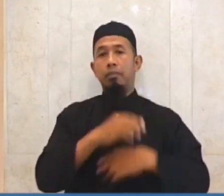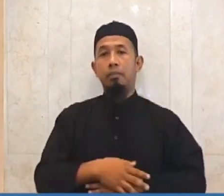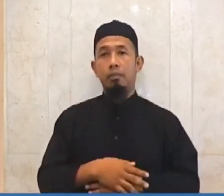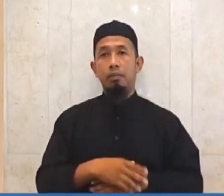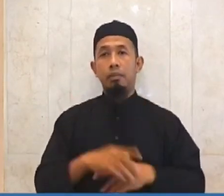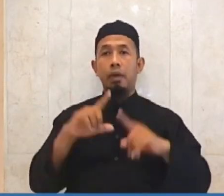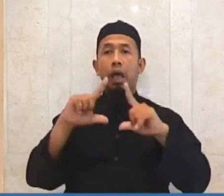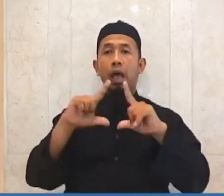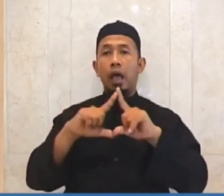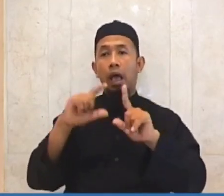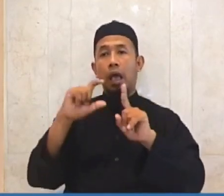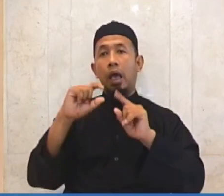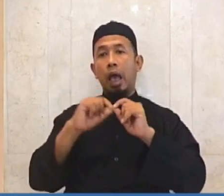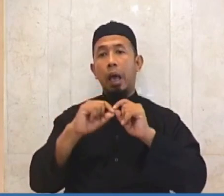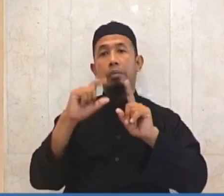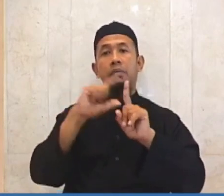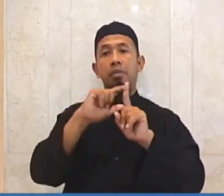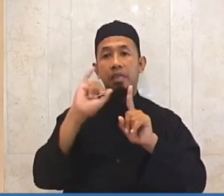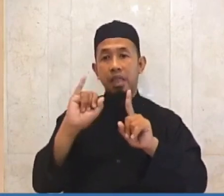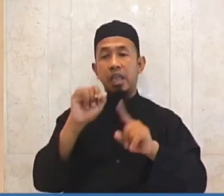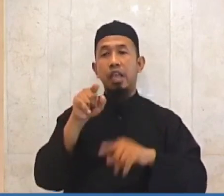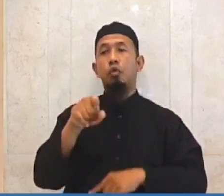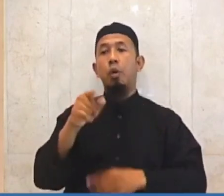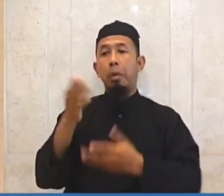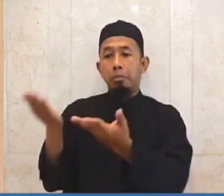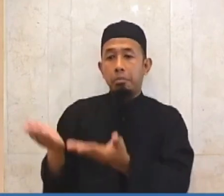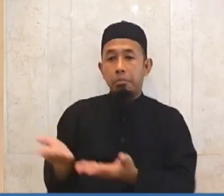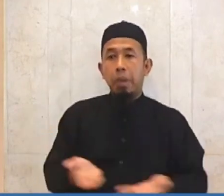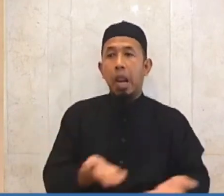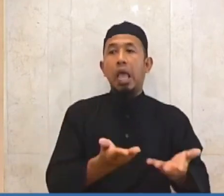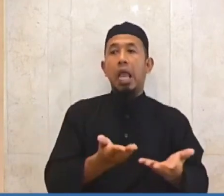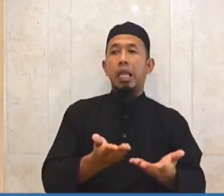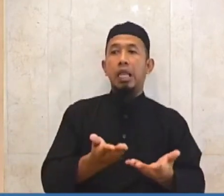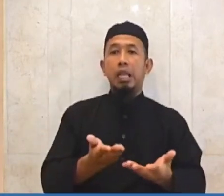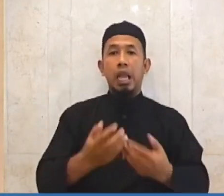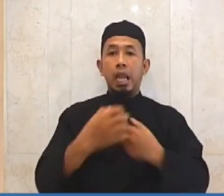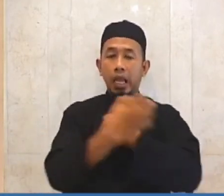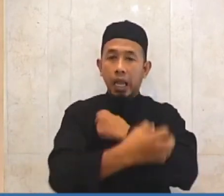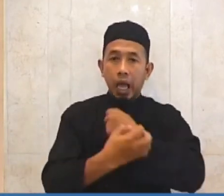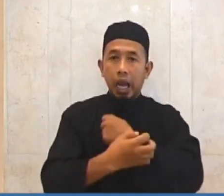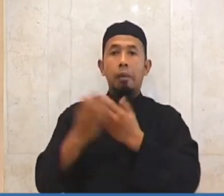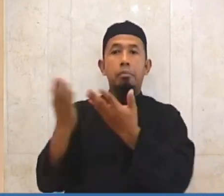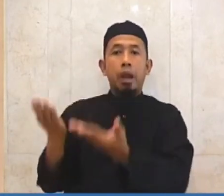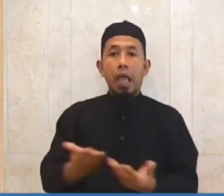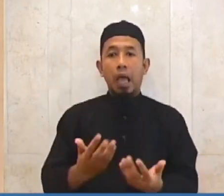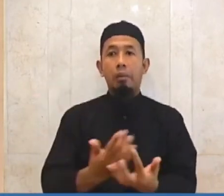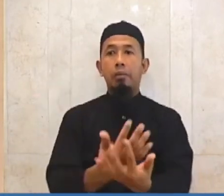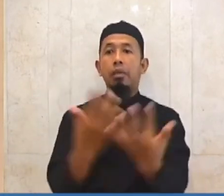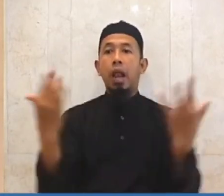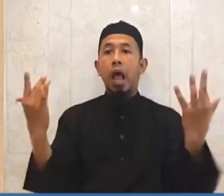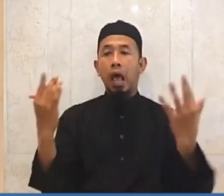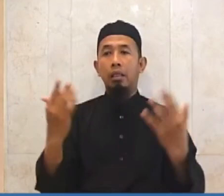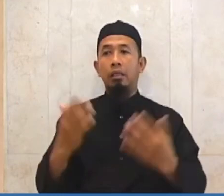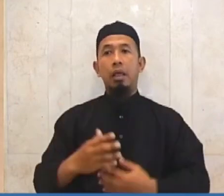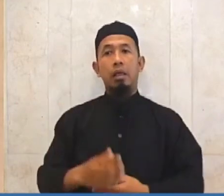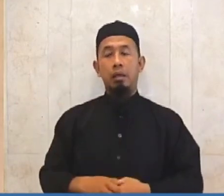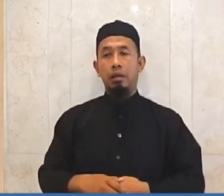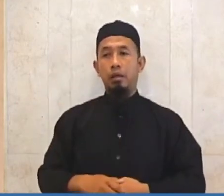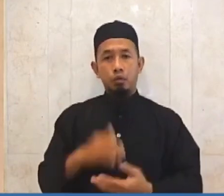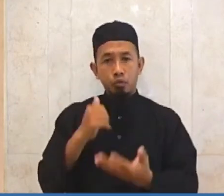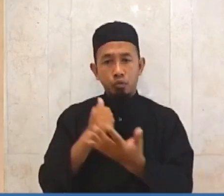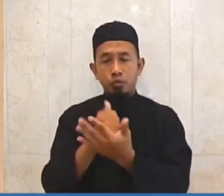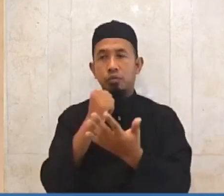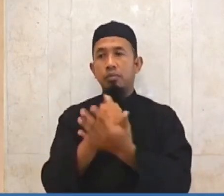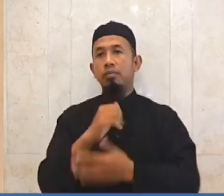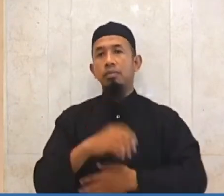melayani negara ayani masyarakat melayani bangsa dan negara dengan sungguh-sungguh